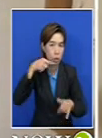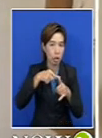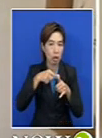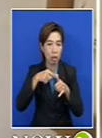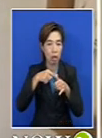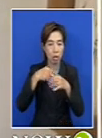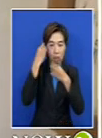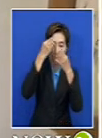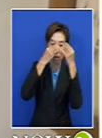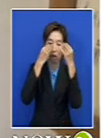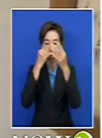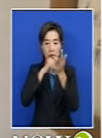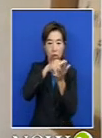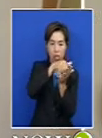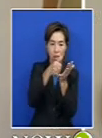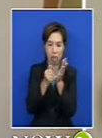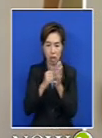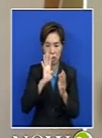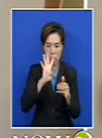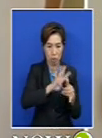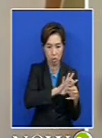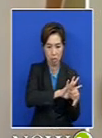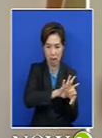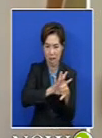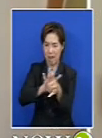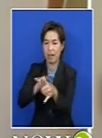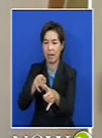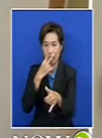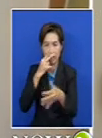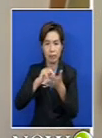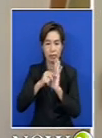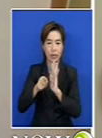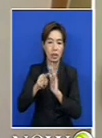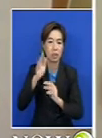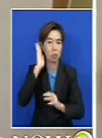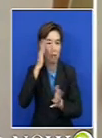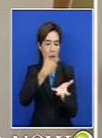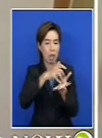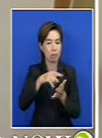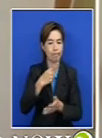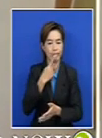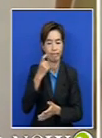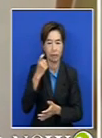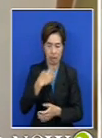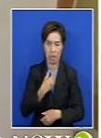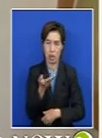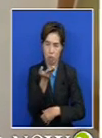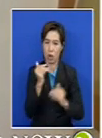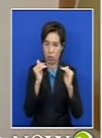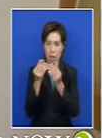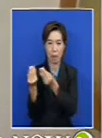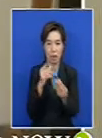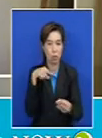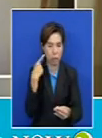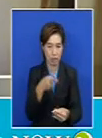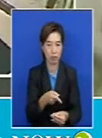ที่ยังช่วยเหลือตัวเองไม่ได้ตรงนี้เนี่ยตามคำกล่าวอ้างก็ทางญาติเขาก็เลยออกมาโต้แย้งอยากจะขอความเป็นธรรมให้กับผู้ตายด้วย